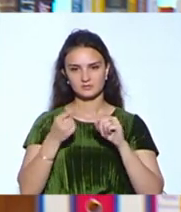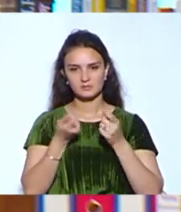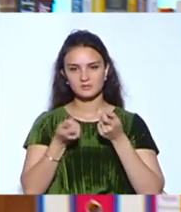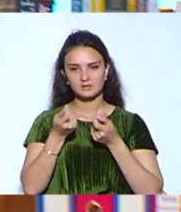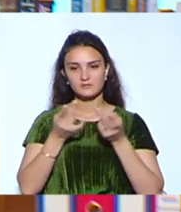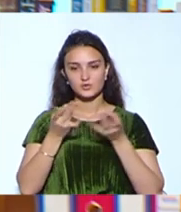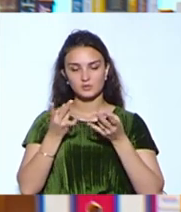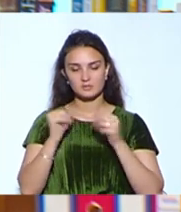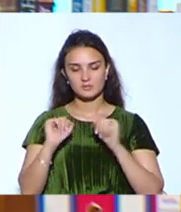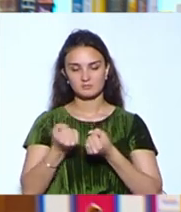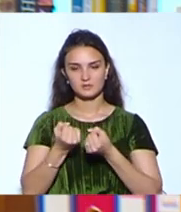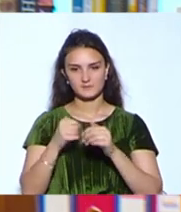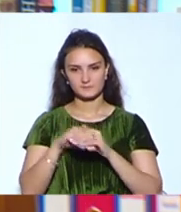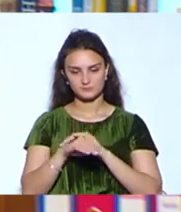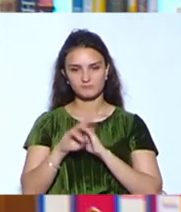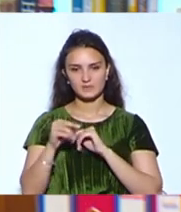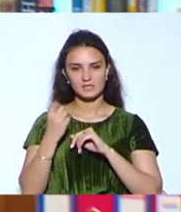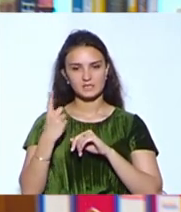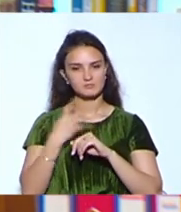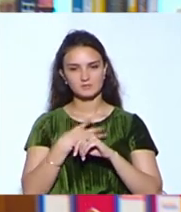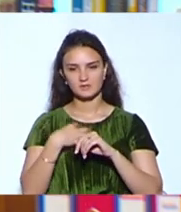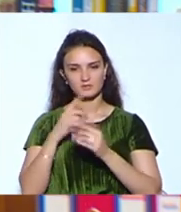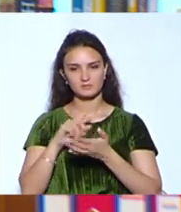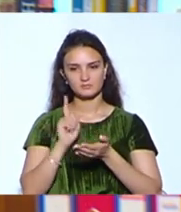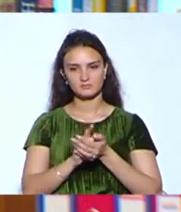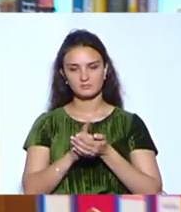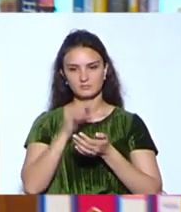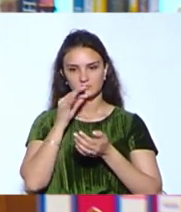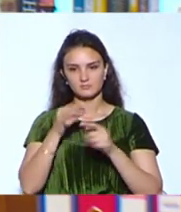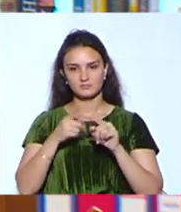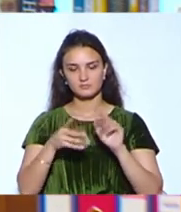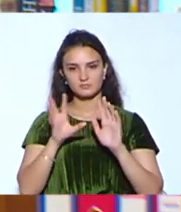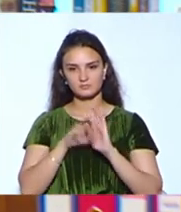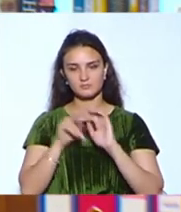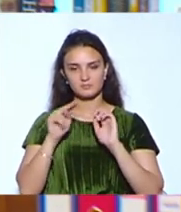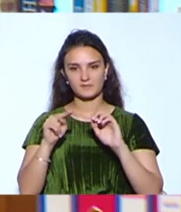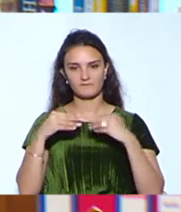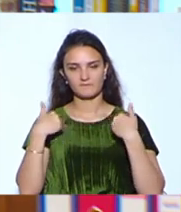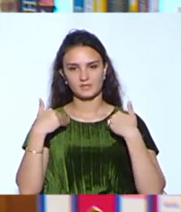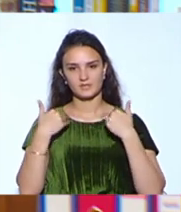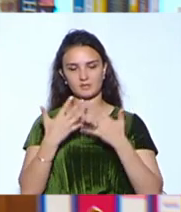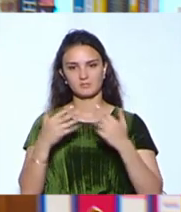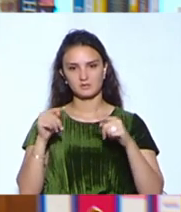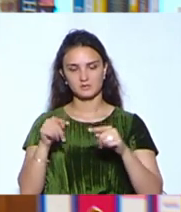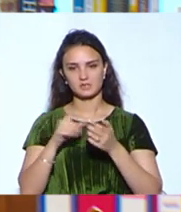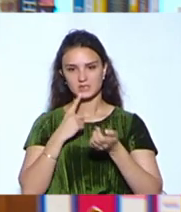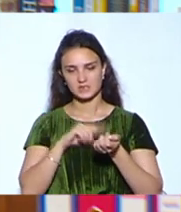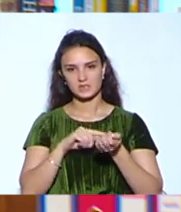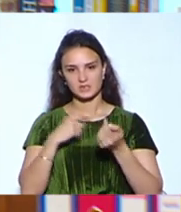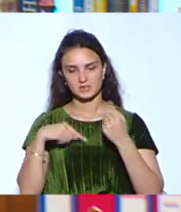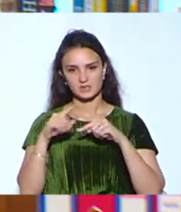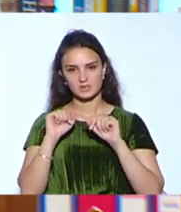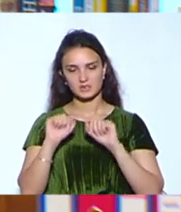გჭირდება ზამთრისთვის მოსამზადებლად და კიდევ ერთი მთავარი, რაც უნდა გითხრათ, მასში არის E ვიტამინი, ანუ რუტინი, რომელიც სისხლძარღვს